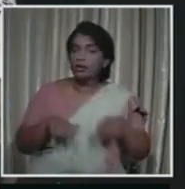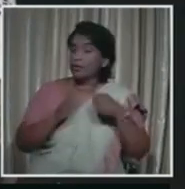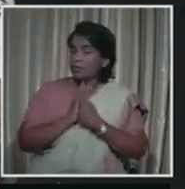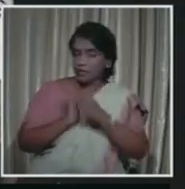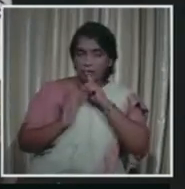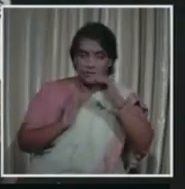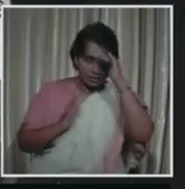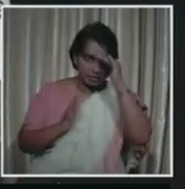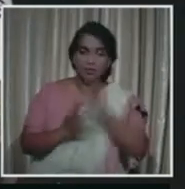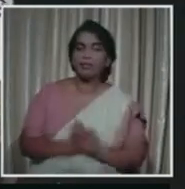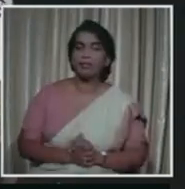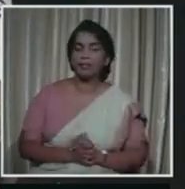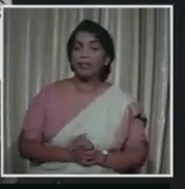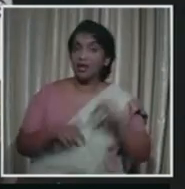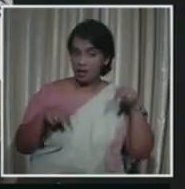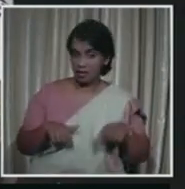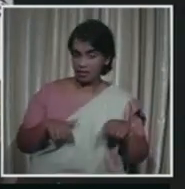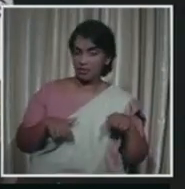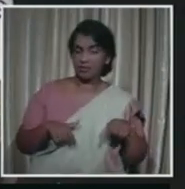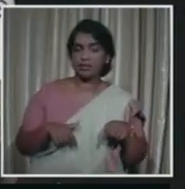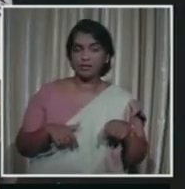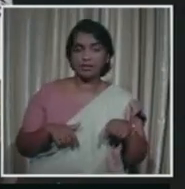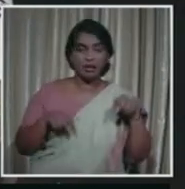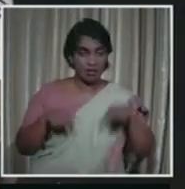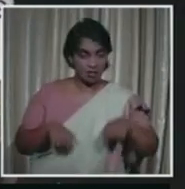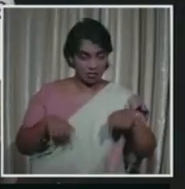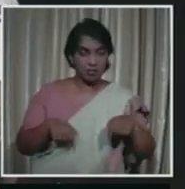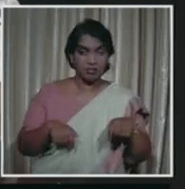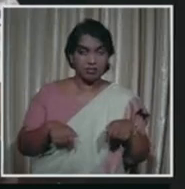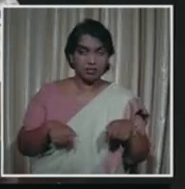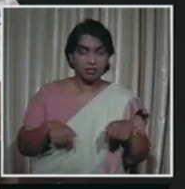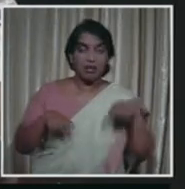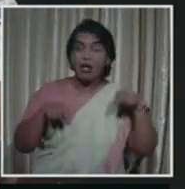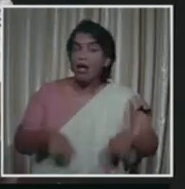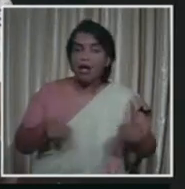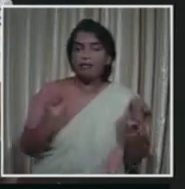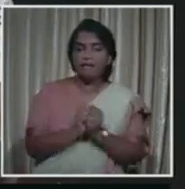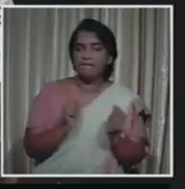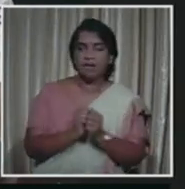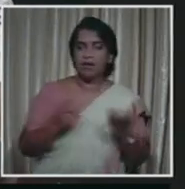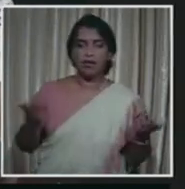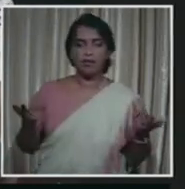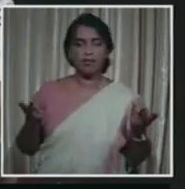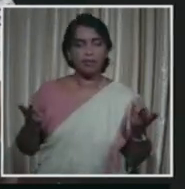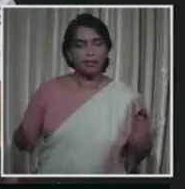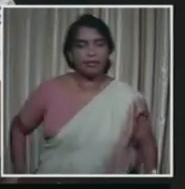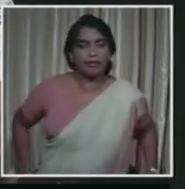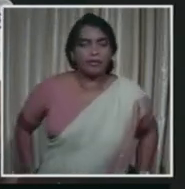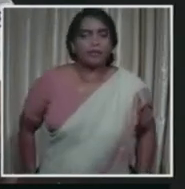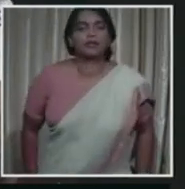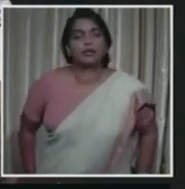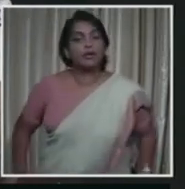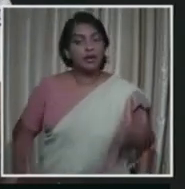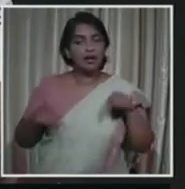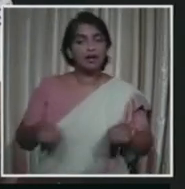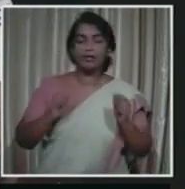කථානායකතුමනි අද සද්ද වෙන්න මන් තුමාලා ඔඩර් ප්ලීස් මොකද්ද සිද්ධ වෙලා තියෙන්නේ ඔඩර් ප්ලීස් අද සිද්ධ වෙලා තියෙන්නේ